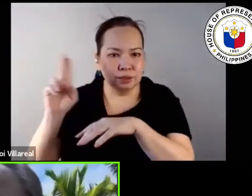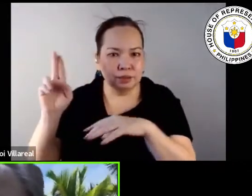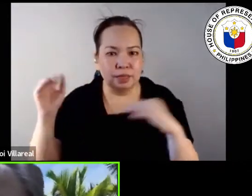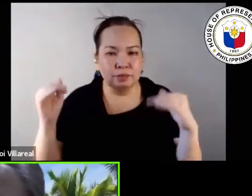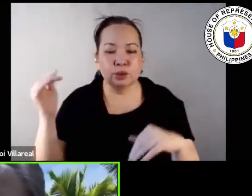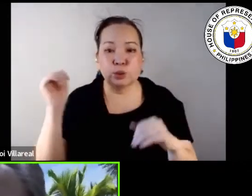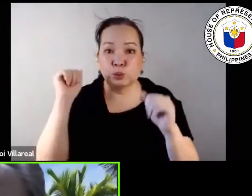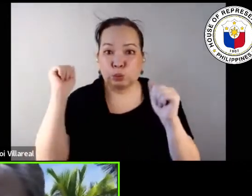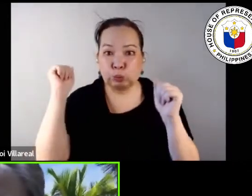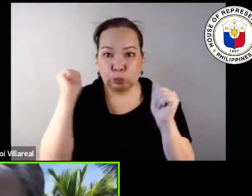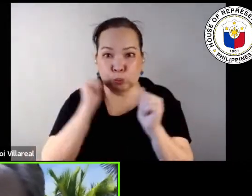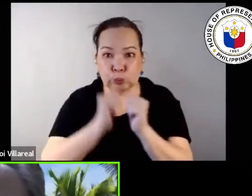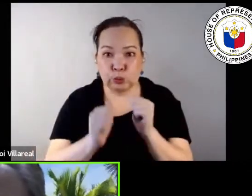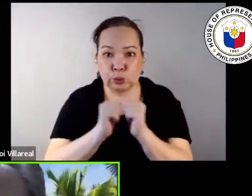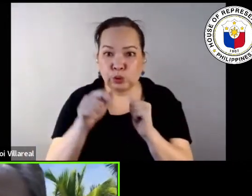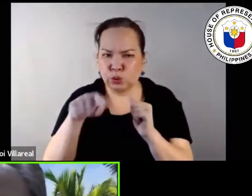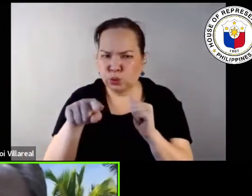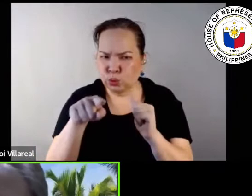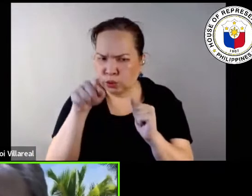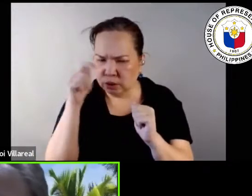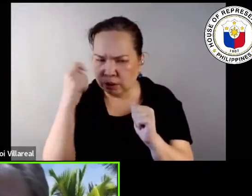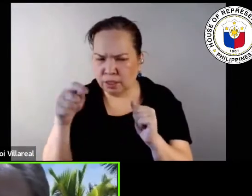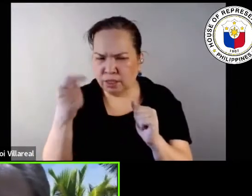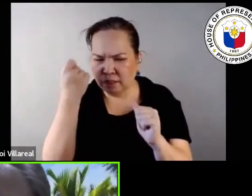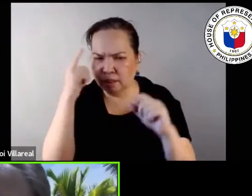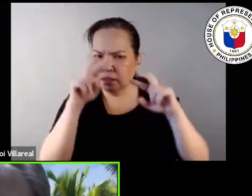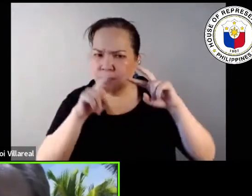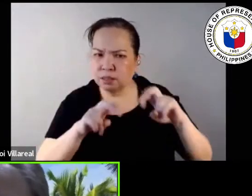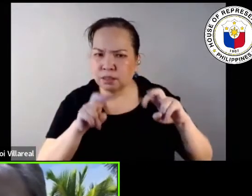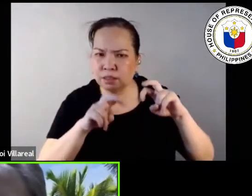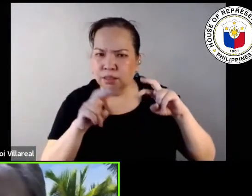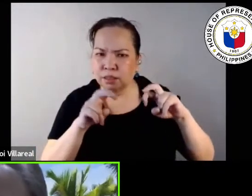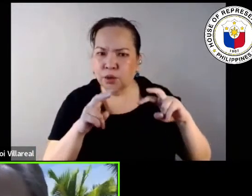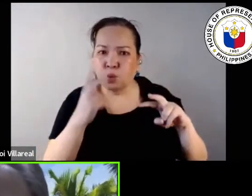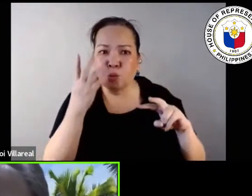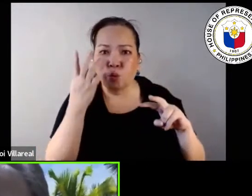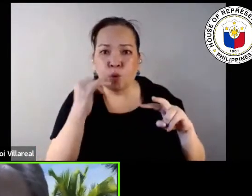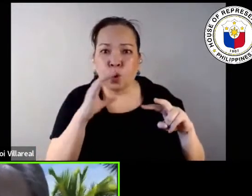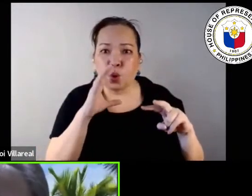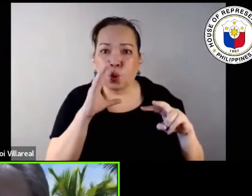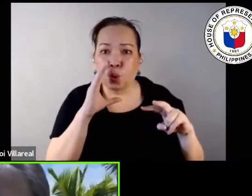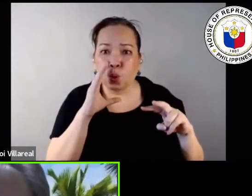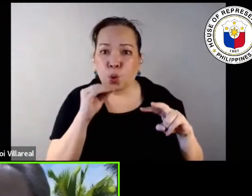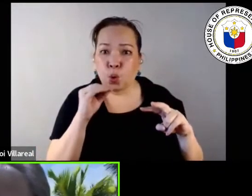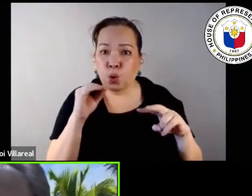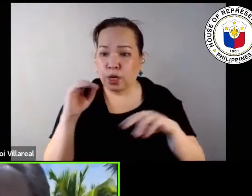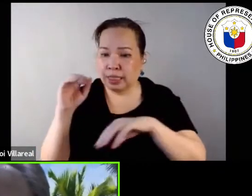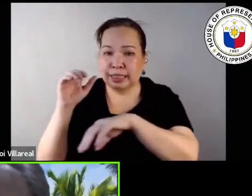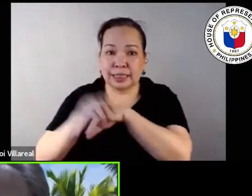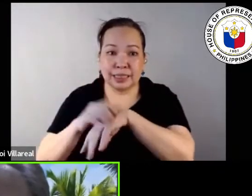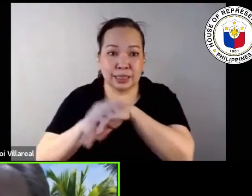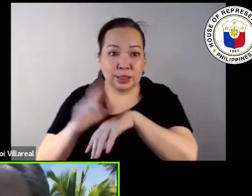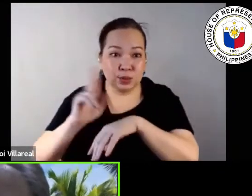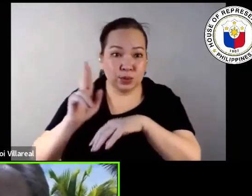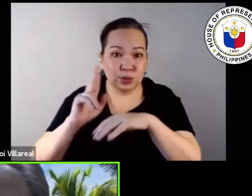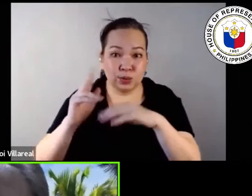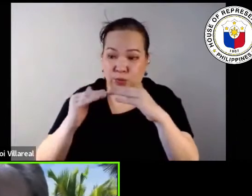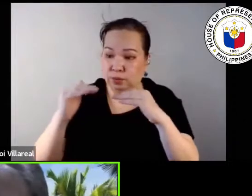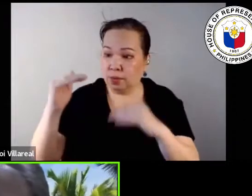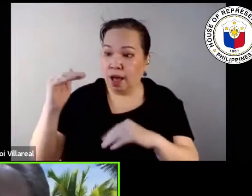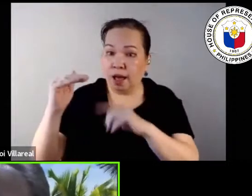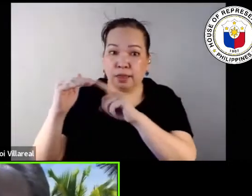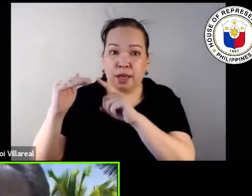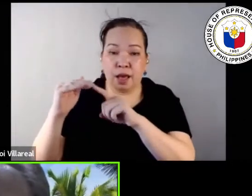pong pag-aralan natin ng maigi kung bakit yung mga nag-i-Ingles sa bahay